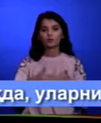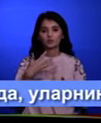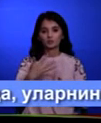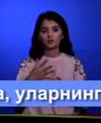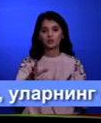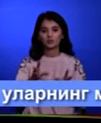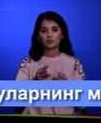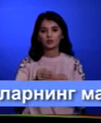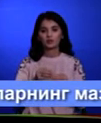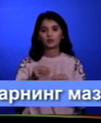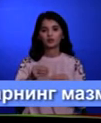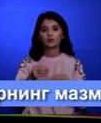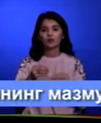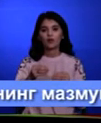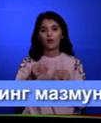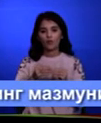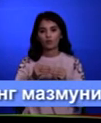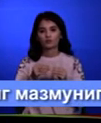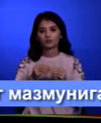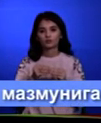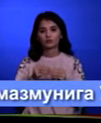bilan 10 so'm yig'indisi